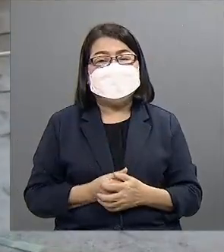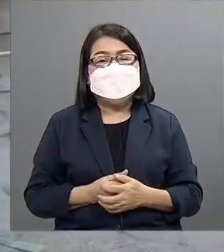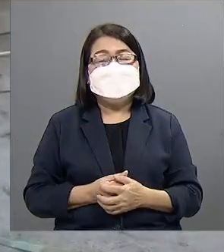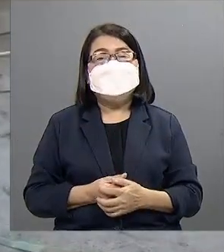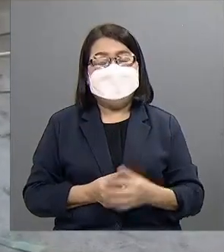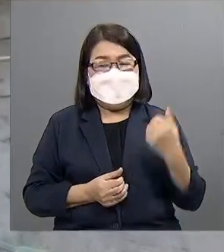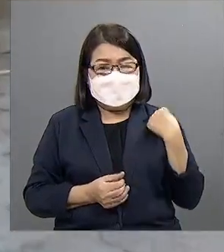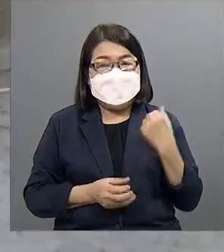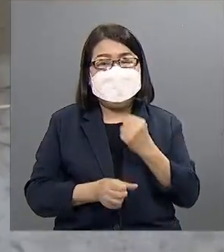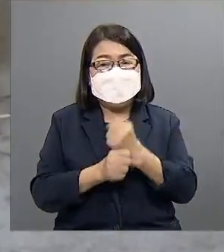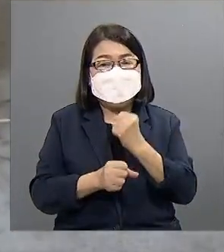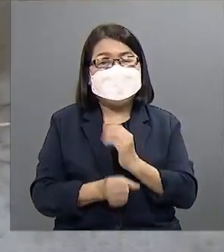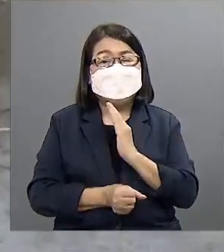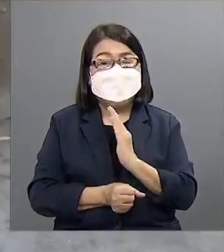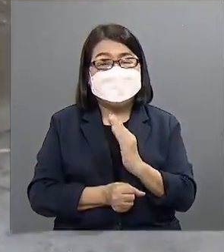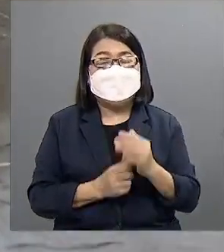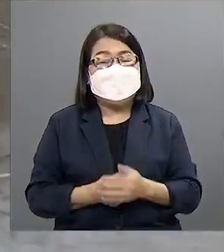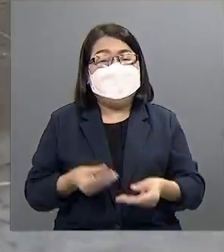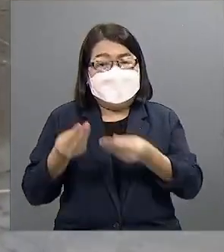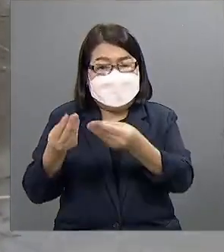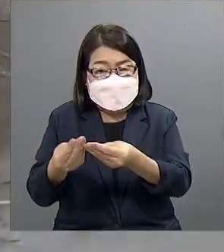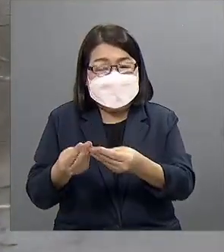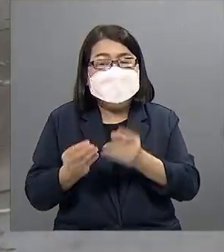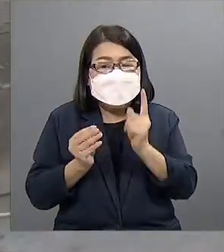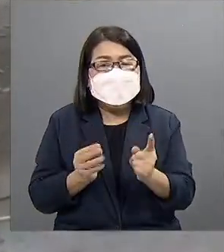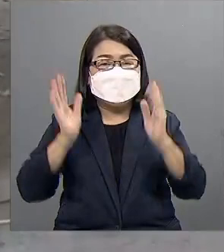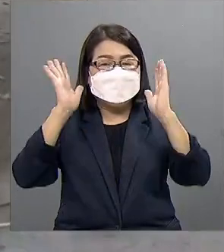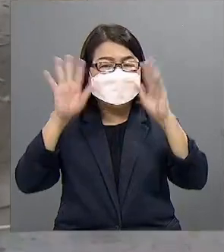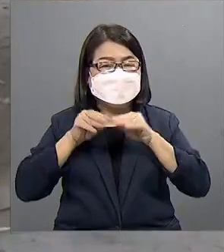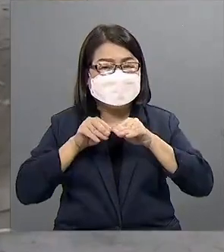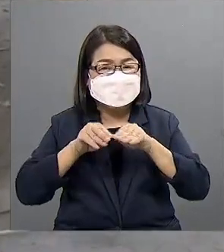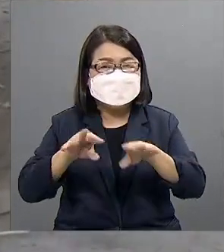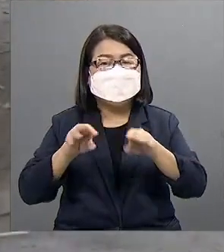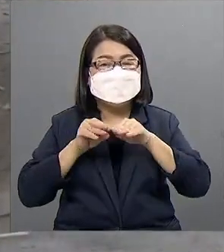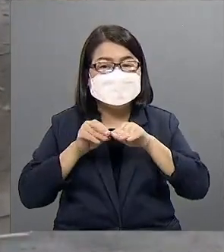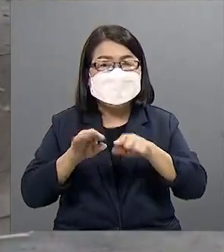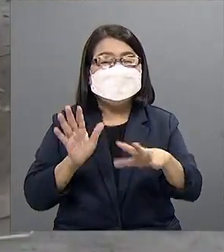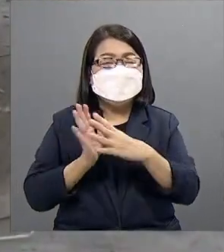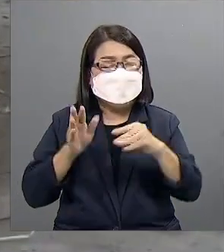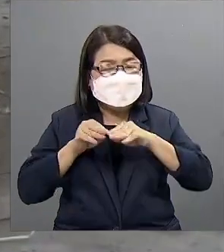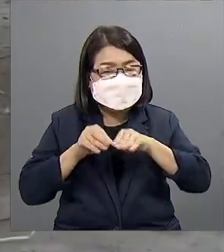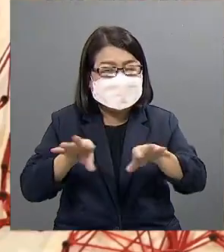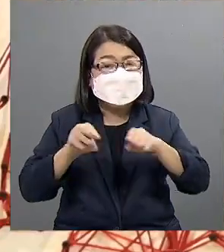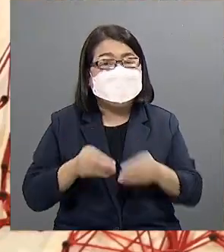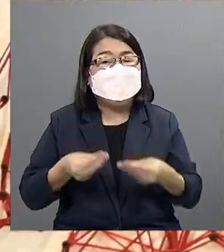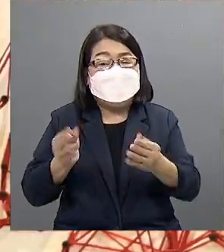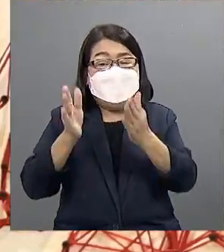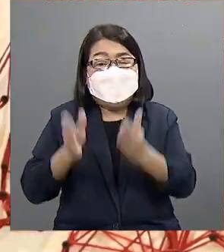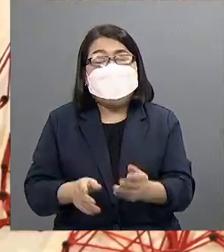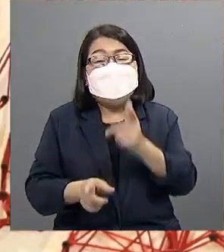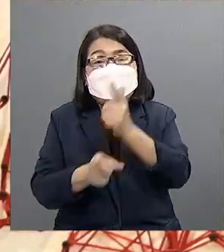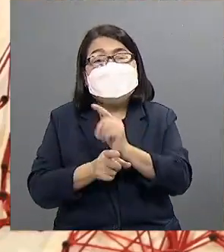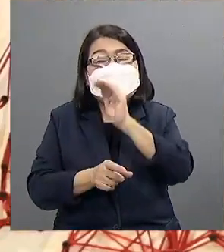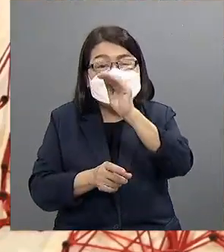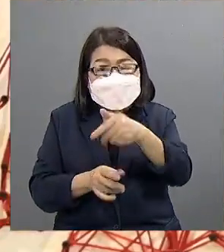าบรรณนี้ขึ้นและพยายามถ่ายทอดให้ออกไปสู่ผ่านทั้งหลายเพื่อใช้ยึดหรือปฏิบัติขณะเดียวกันก็เ